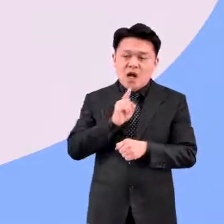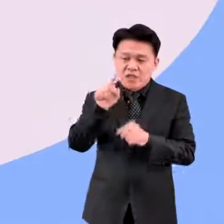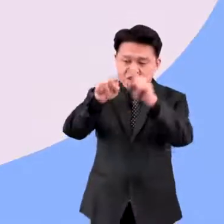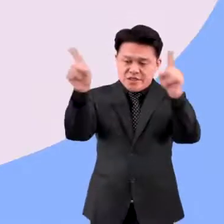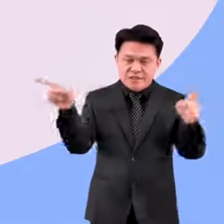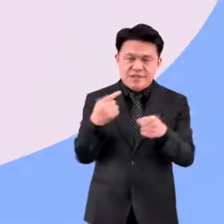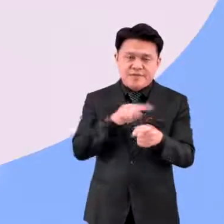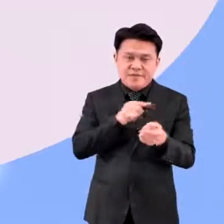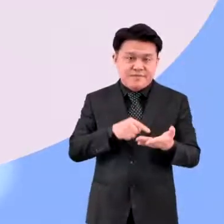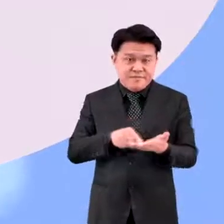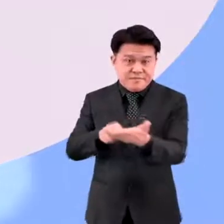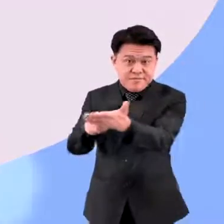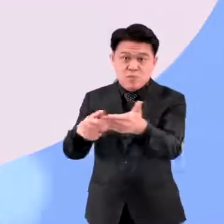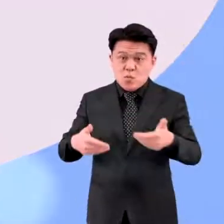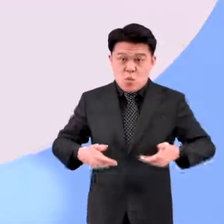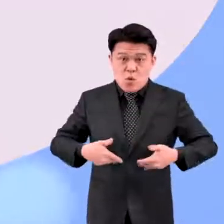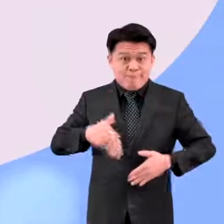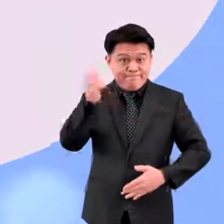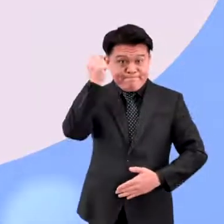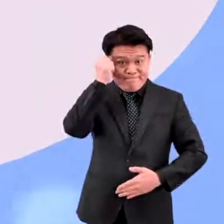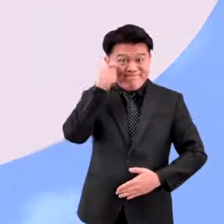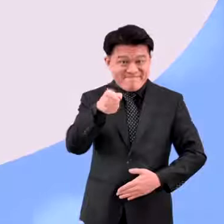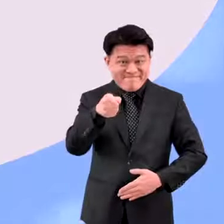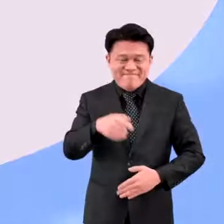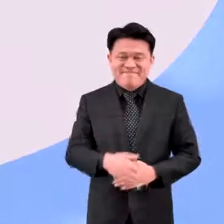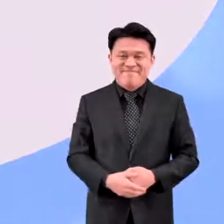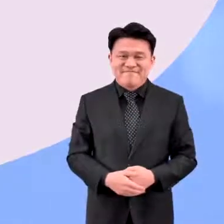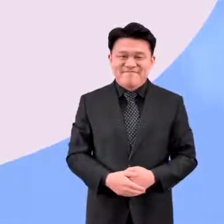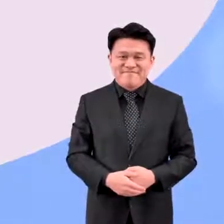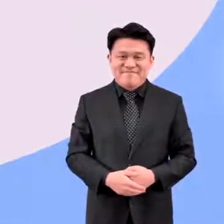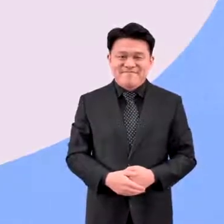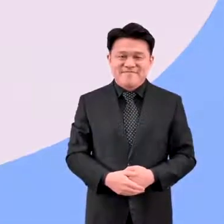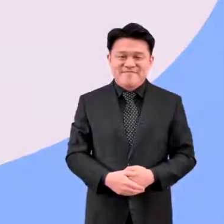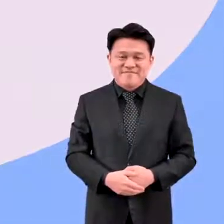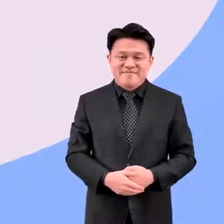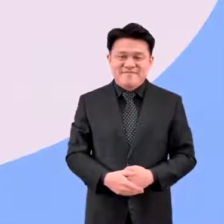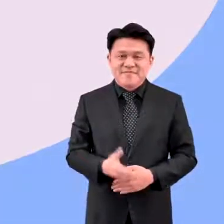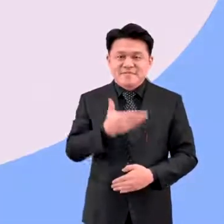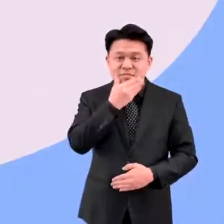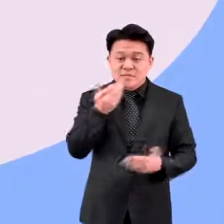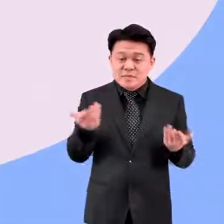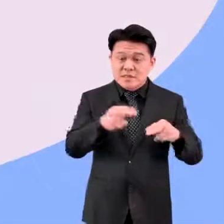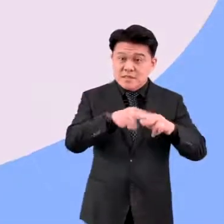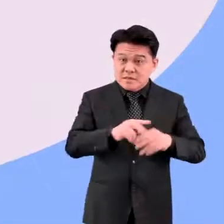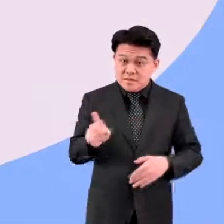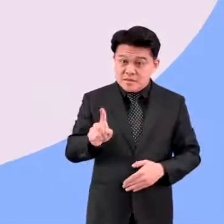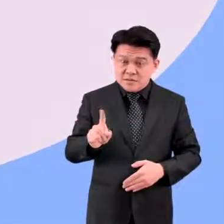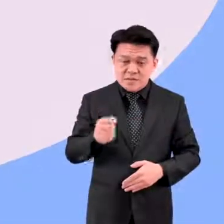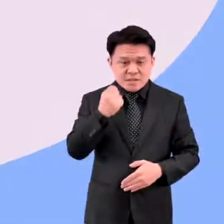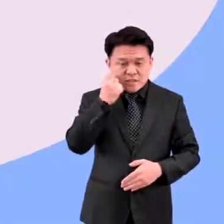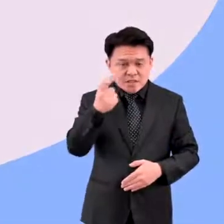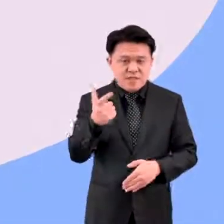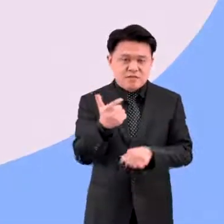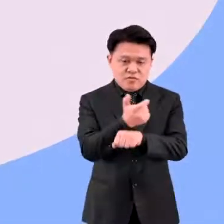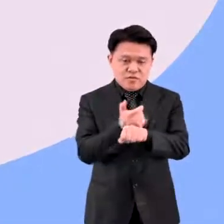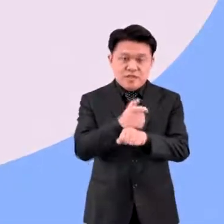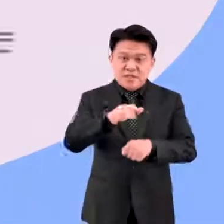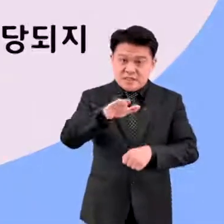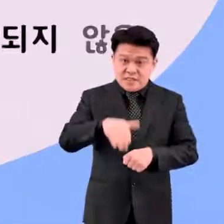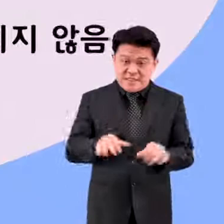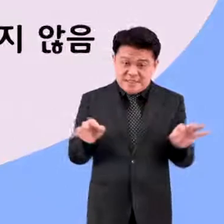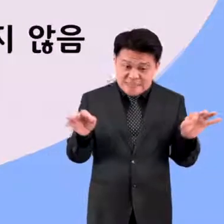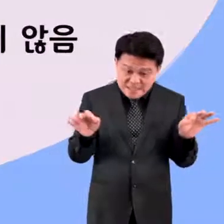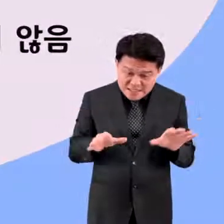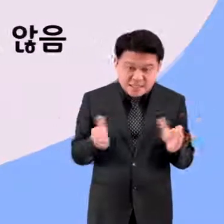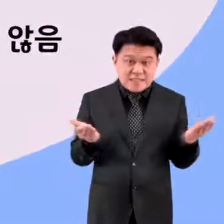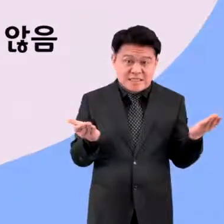직원에게 근태 신청서를 먼저 내야 한다는 점 알고 계시죠? 복지 일자리의 경우 월